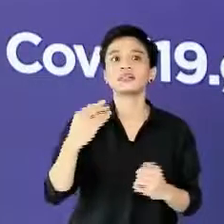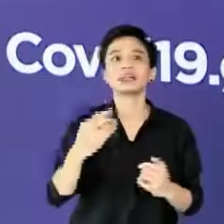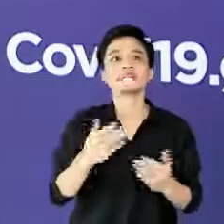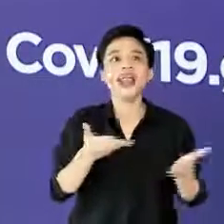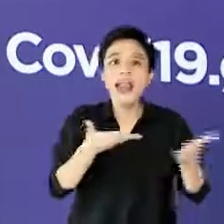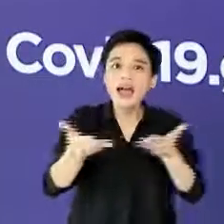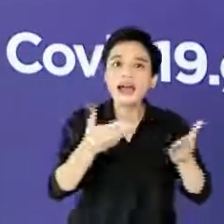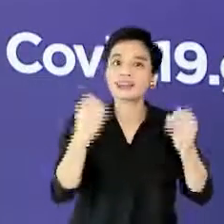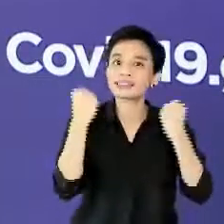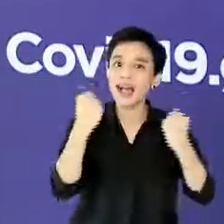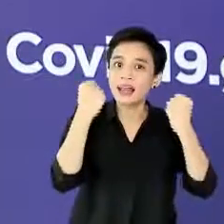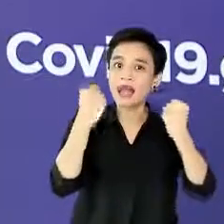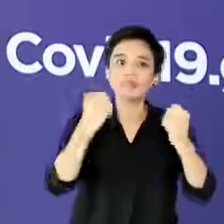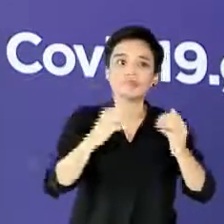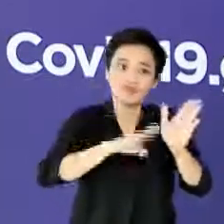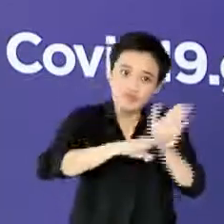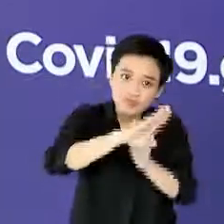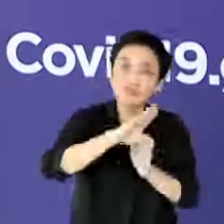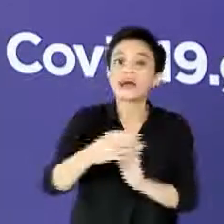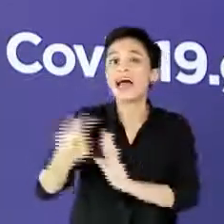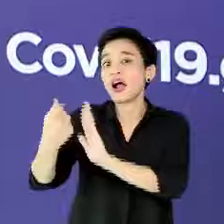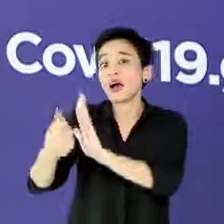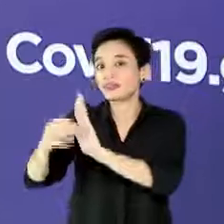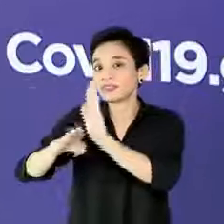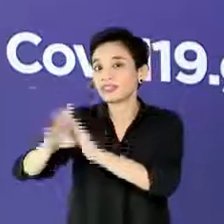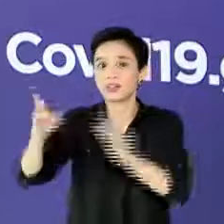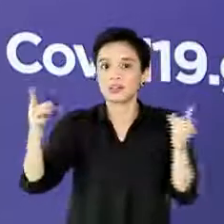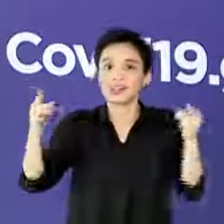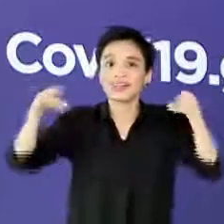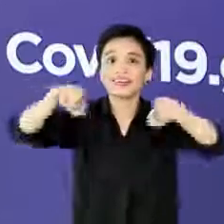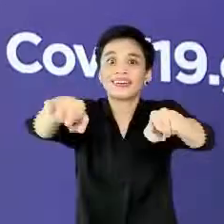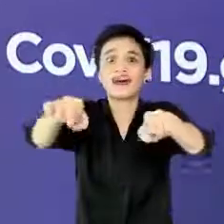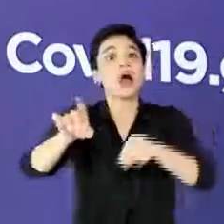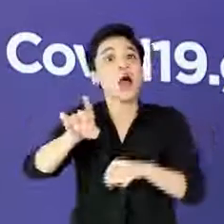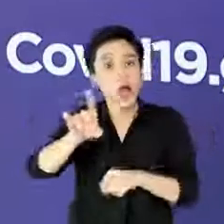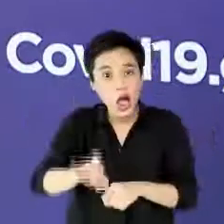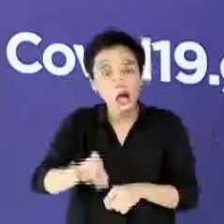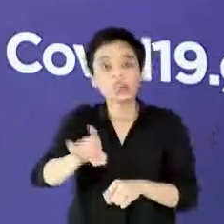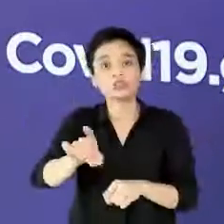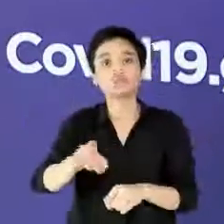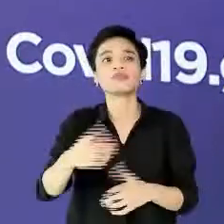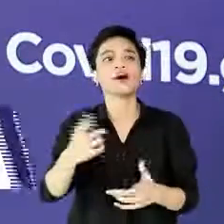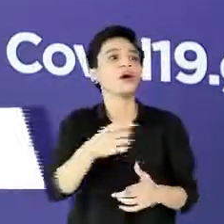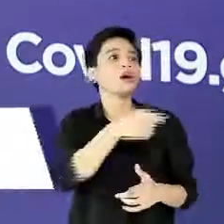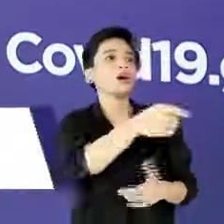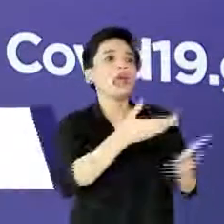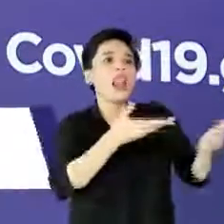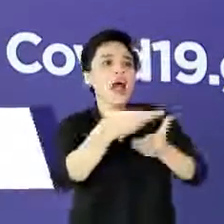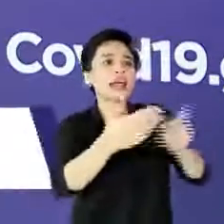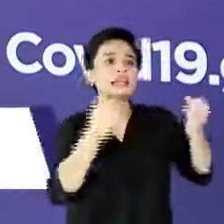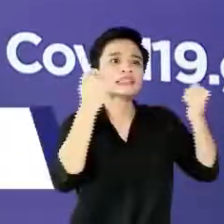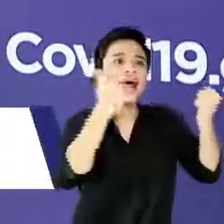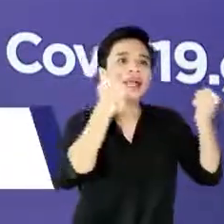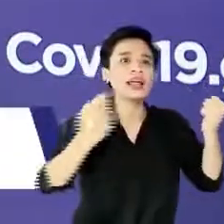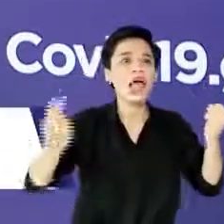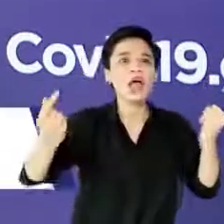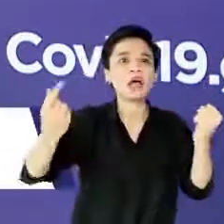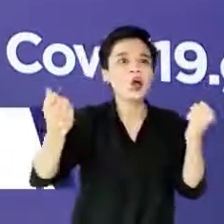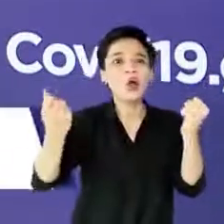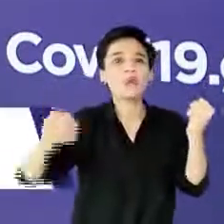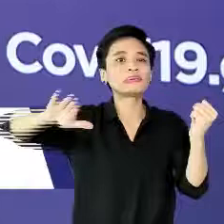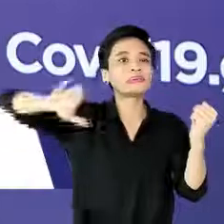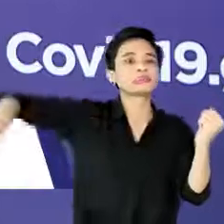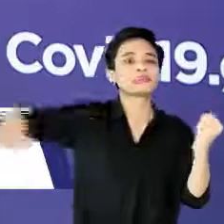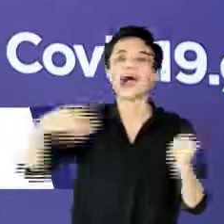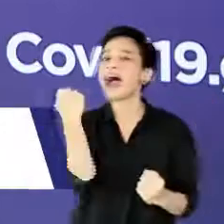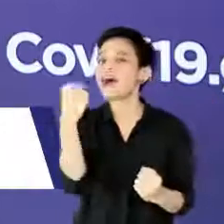kita tidak bisa terus-menerus eh apa mengedepankan kesehatan terpenuhi tetapi melupakan ekonomi